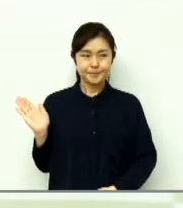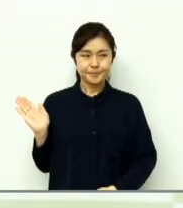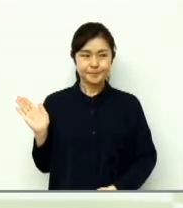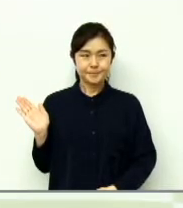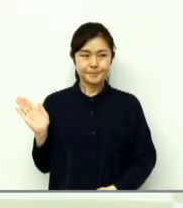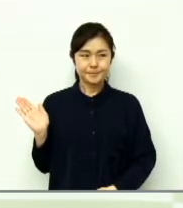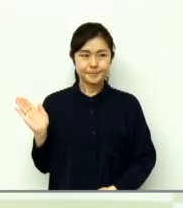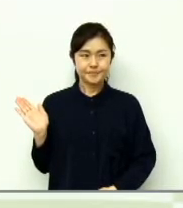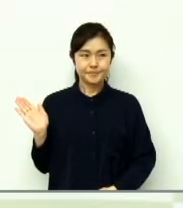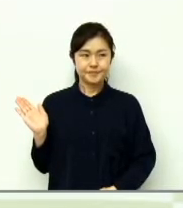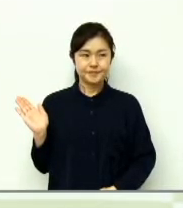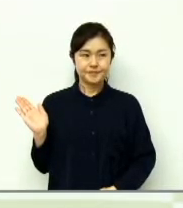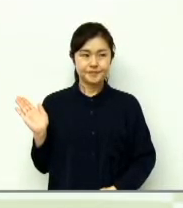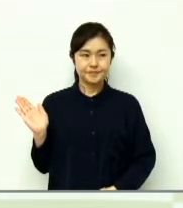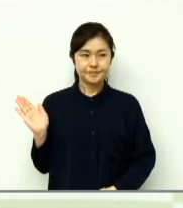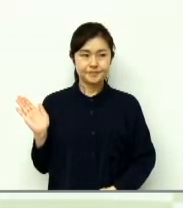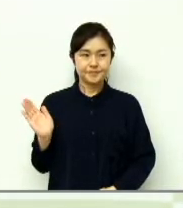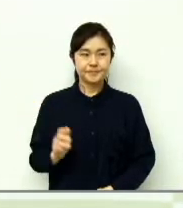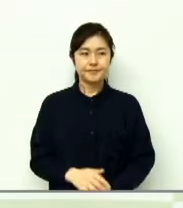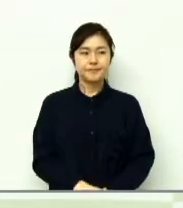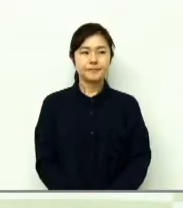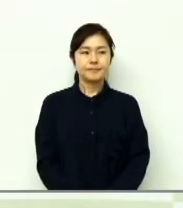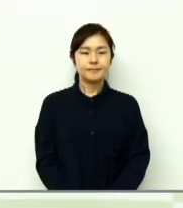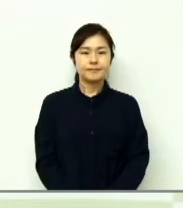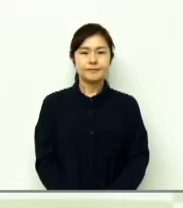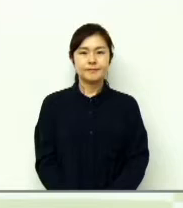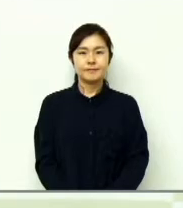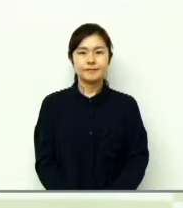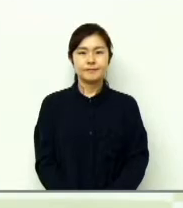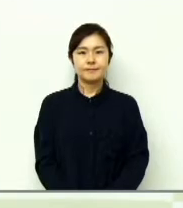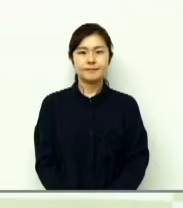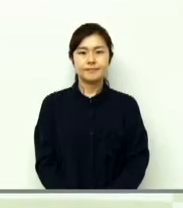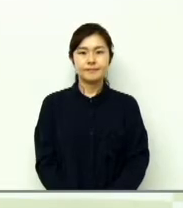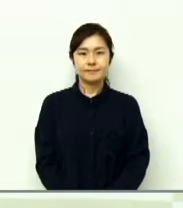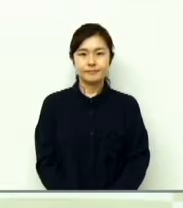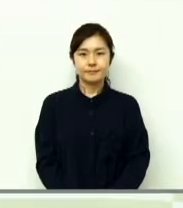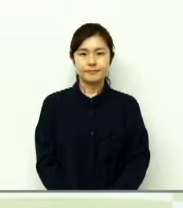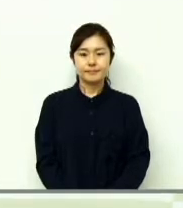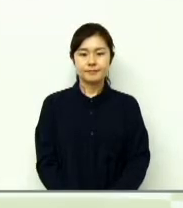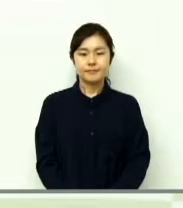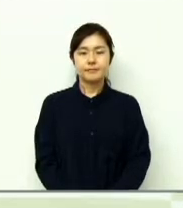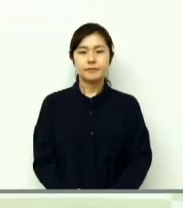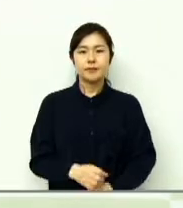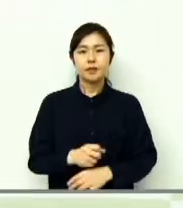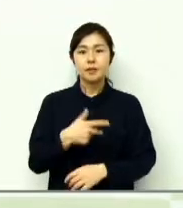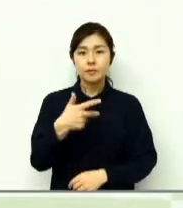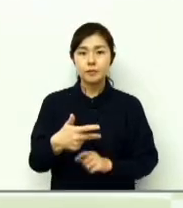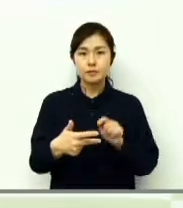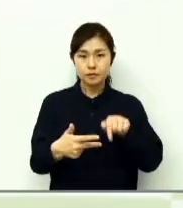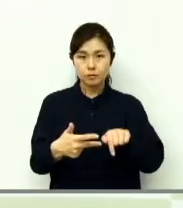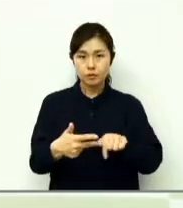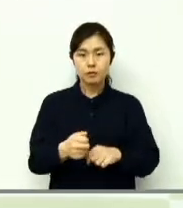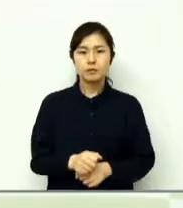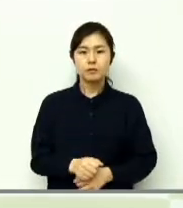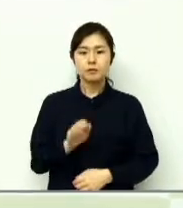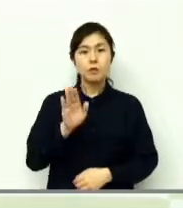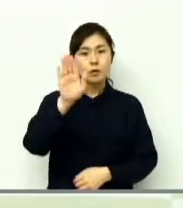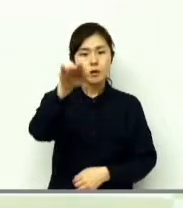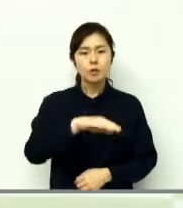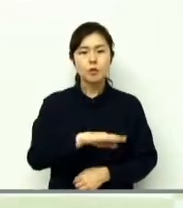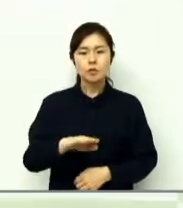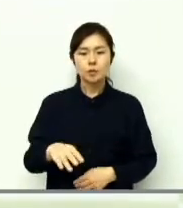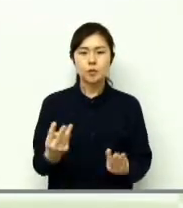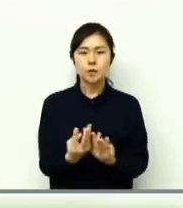化戦略の策定についてご説明をさせていただきます。本市におきましては、今後少子高齢化の進